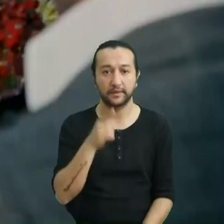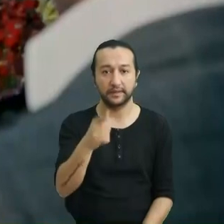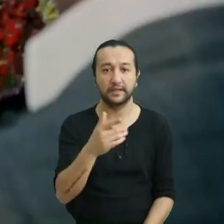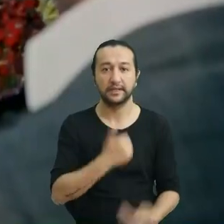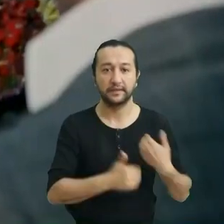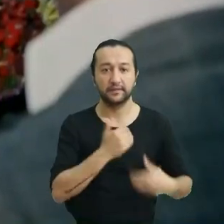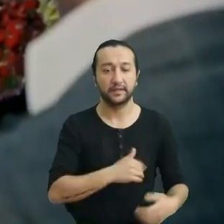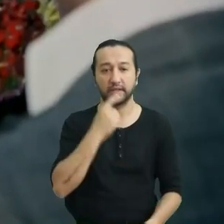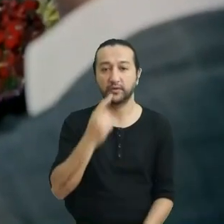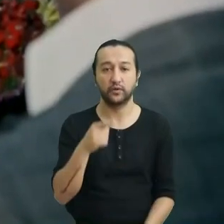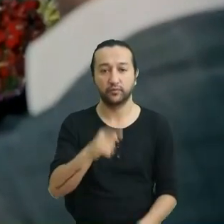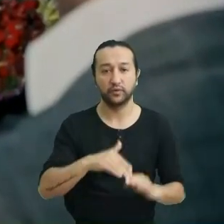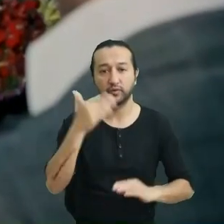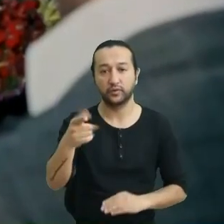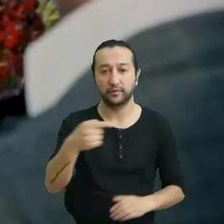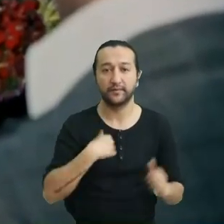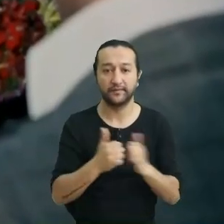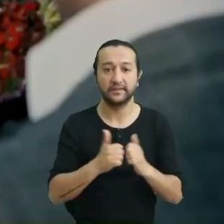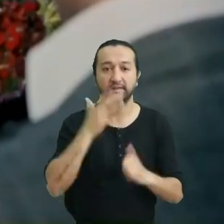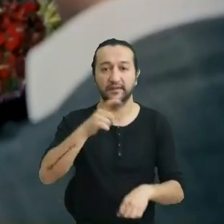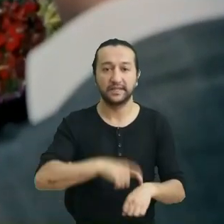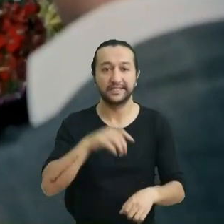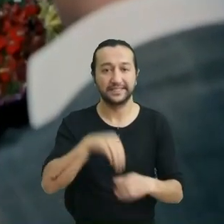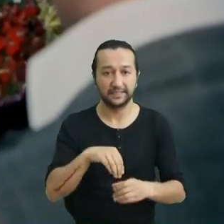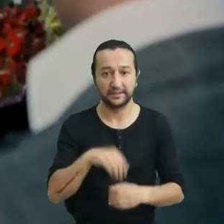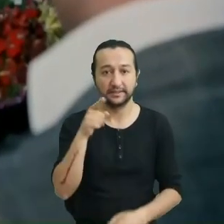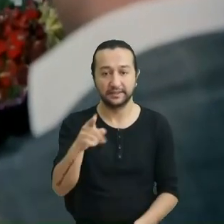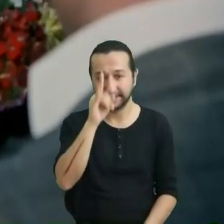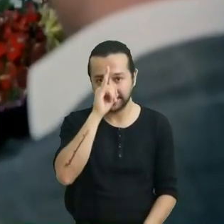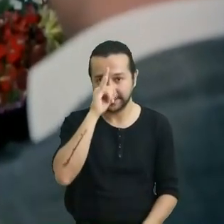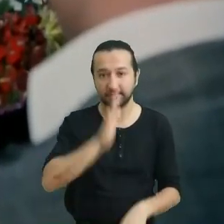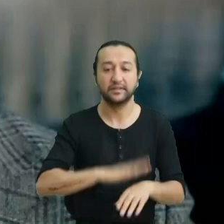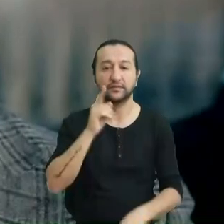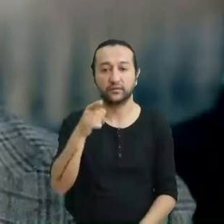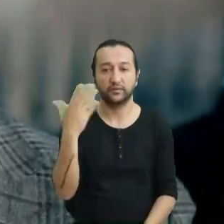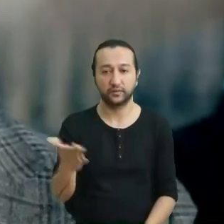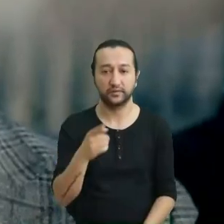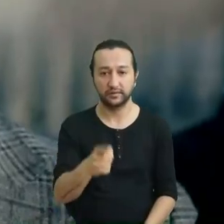Sevgiline söyle. Bundan sonra benle daha fazla vakit geçireceğin için kıskanmasın sonra seni.